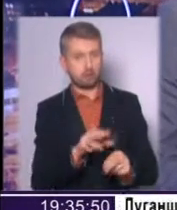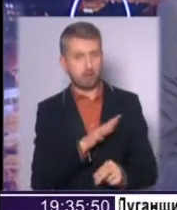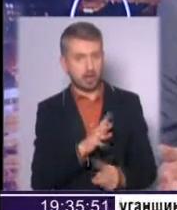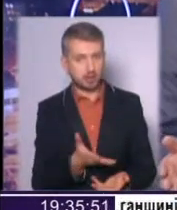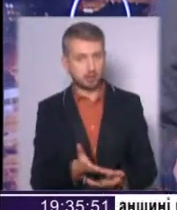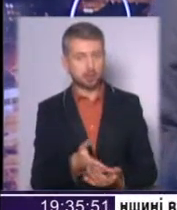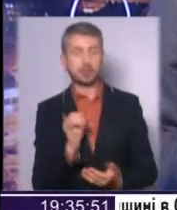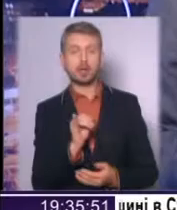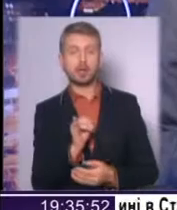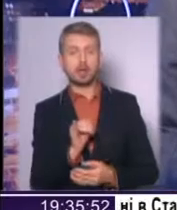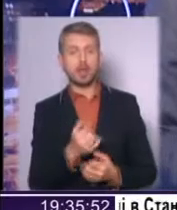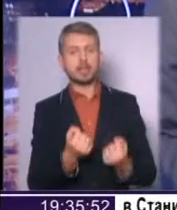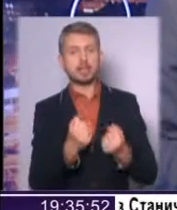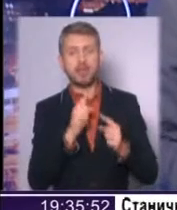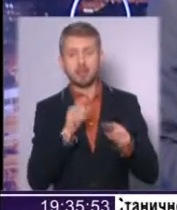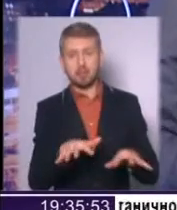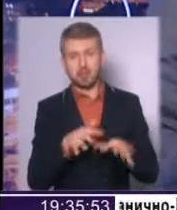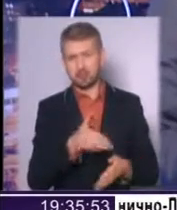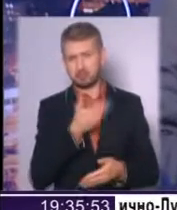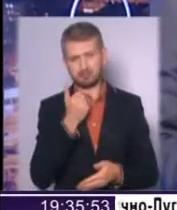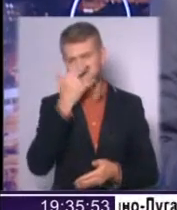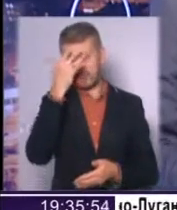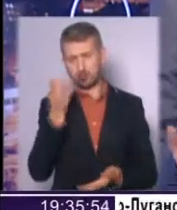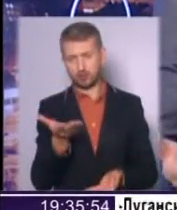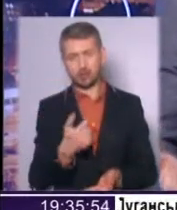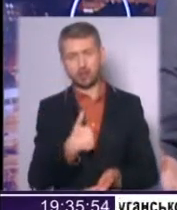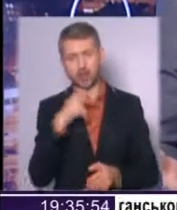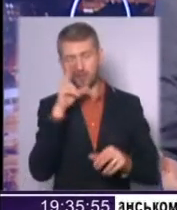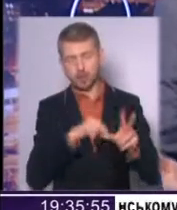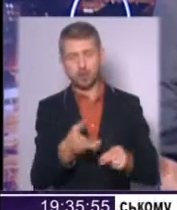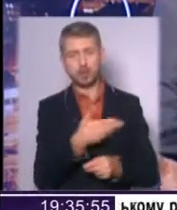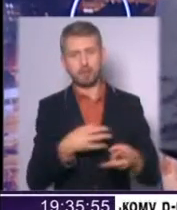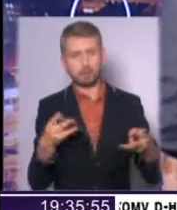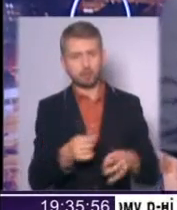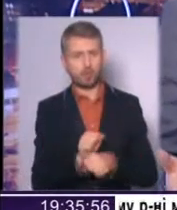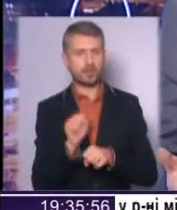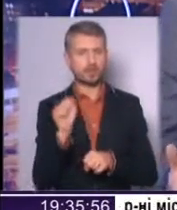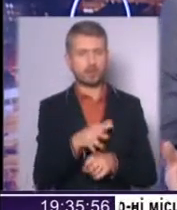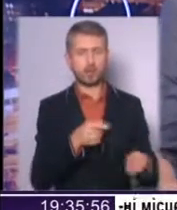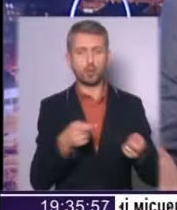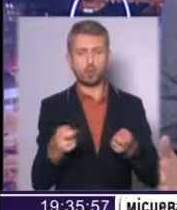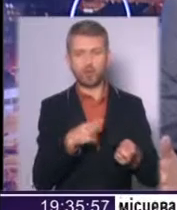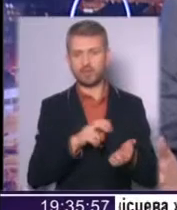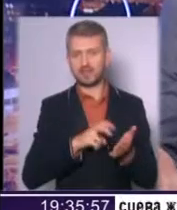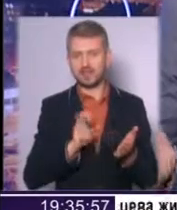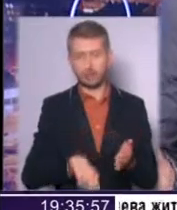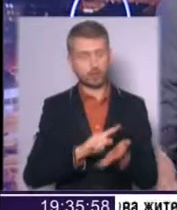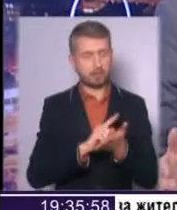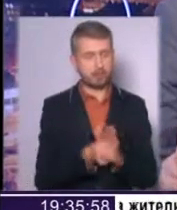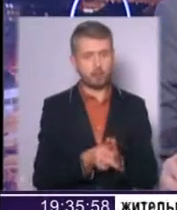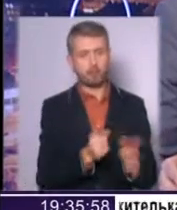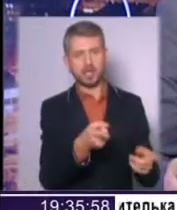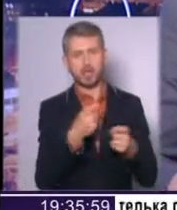просто показали свій безневільний статус. І тому, в принципі, існування цього парламенту не має сенсу. Ми рік пробули, люди